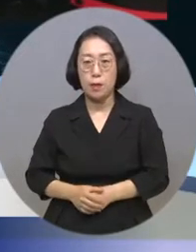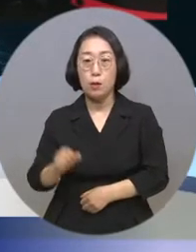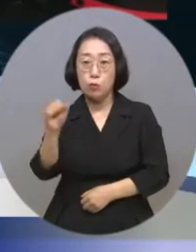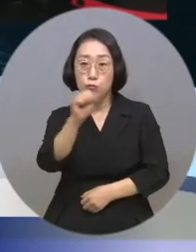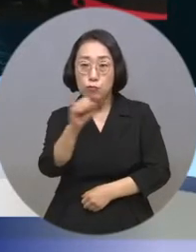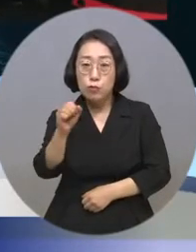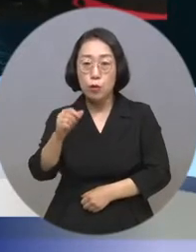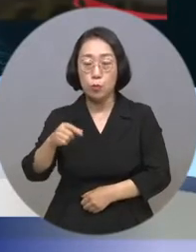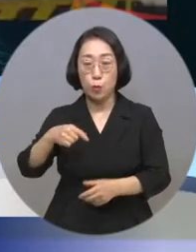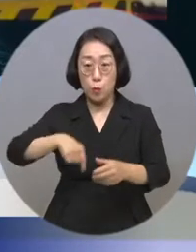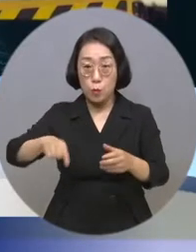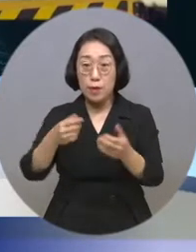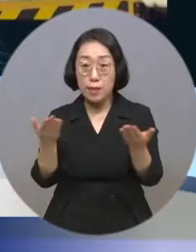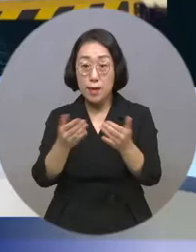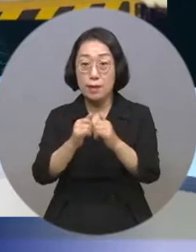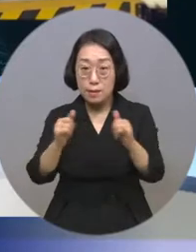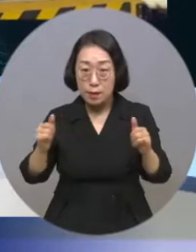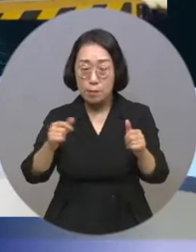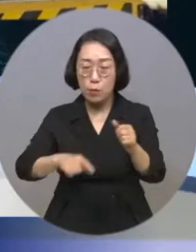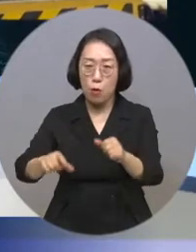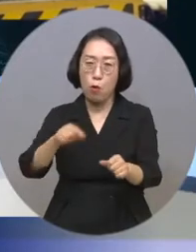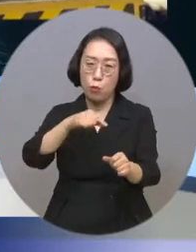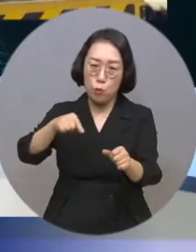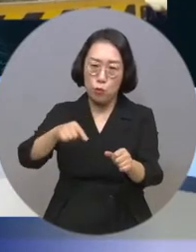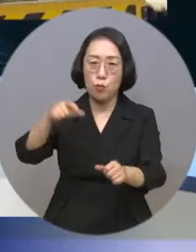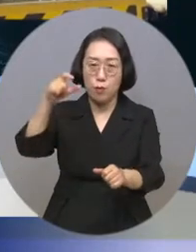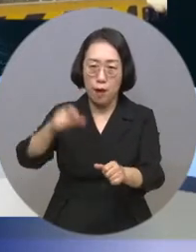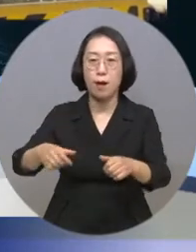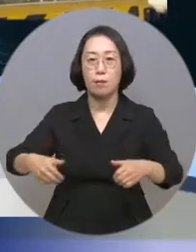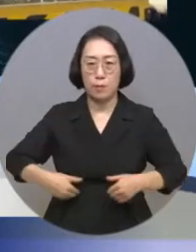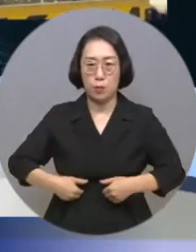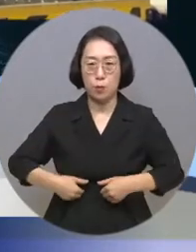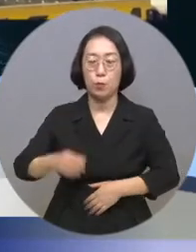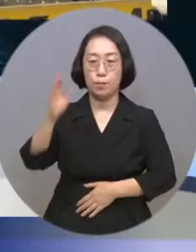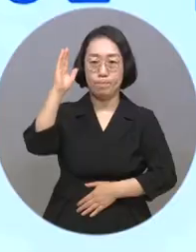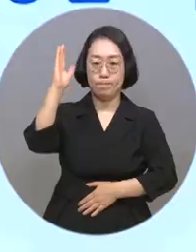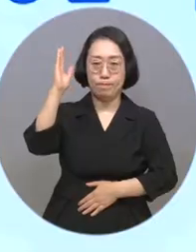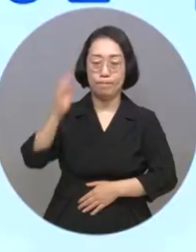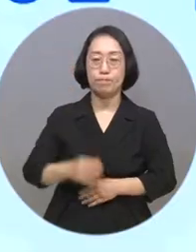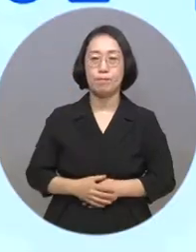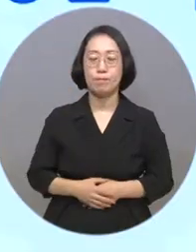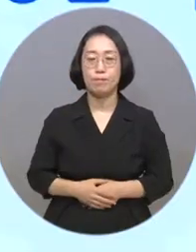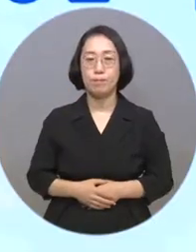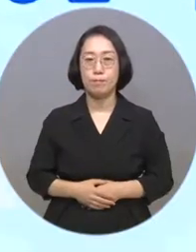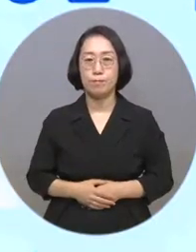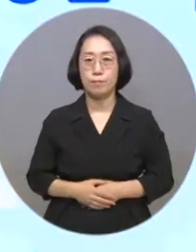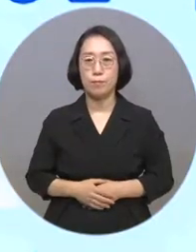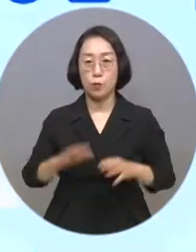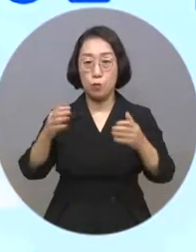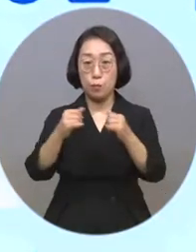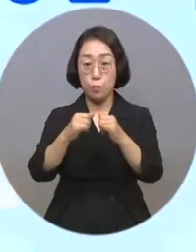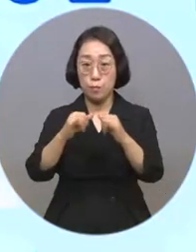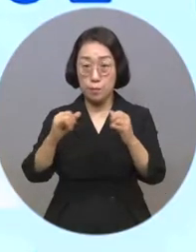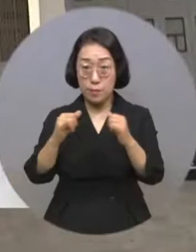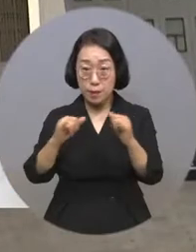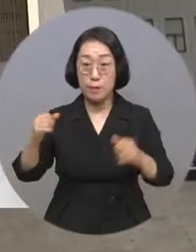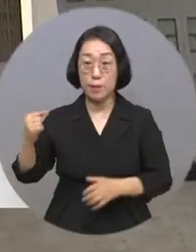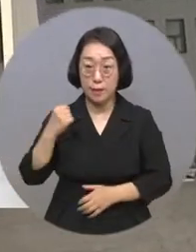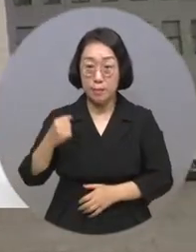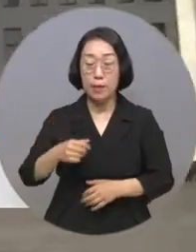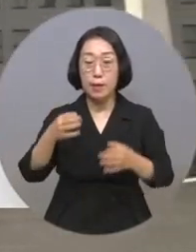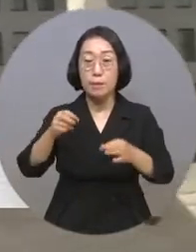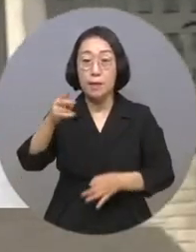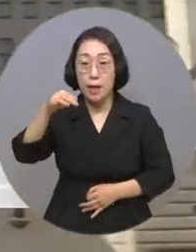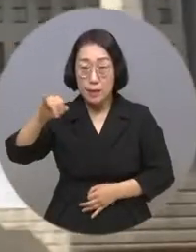서비스 교육이 강화돼야 한다는 목소리가 나왔습니다 국민의 힘 김일주 의원 이 지난 10일